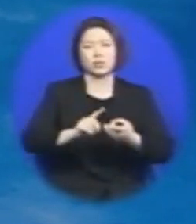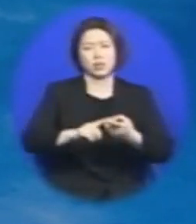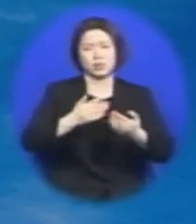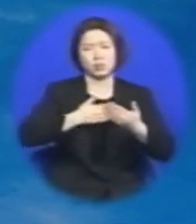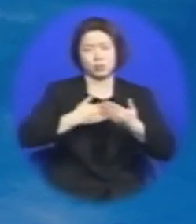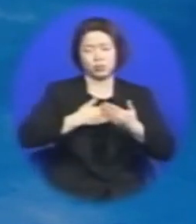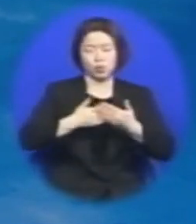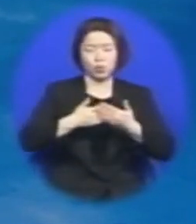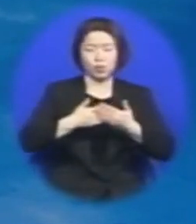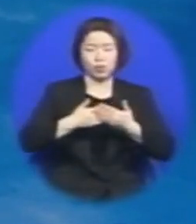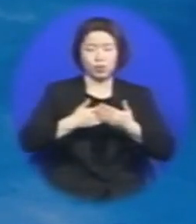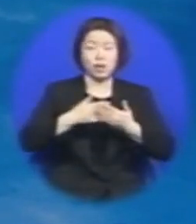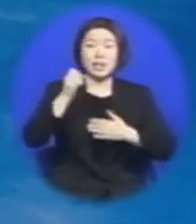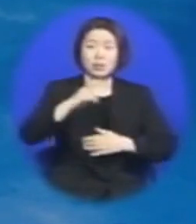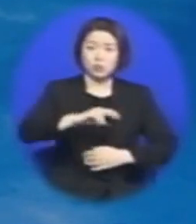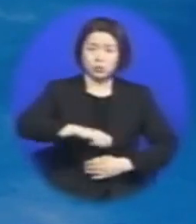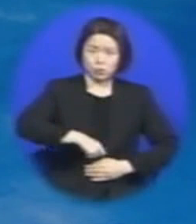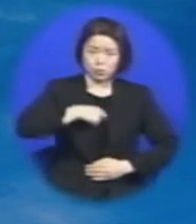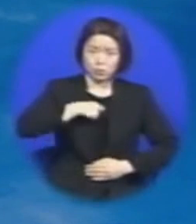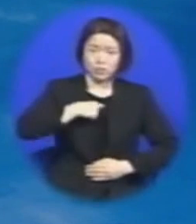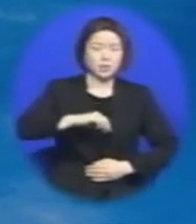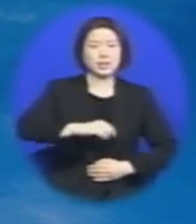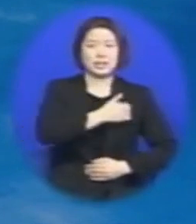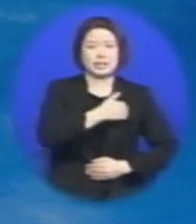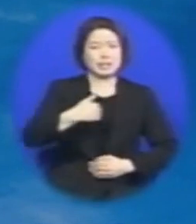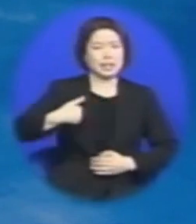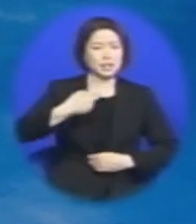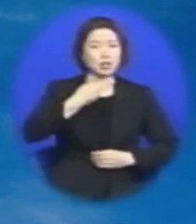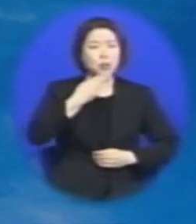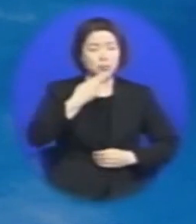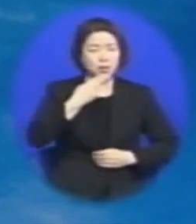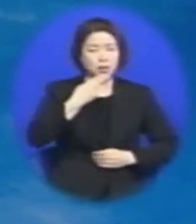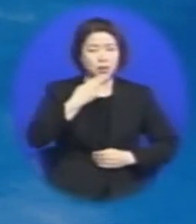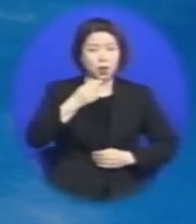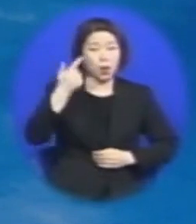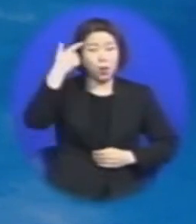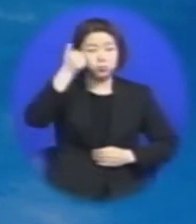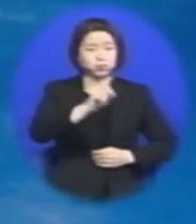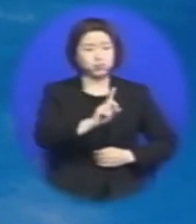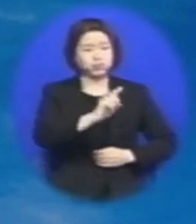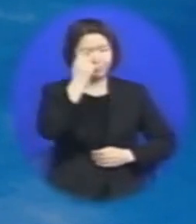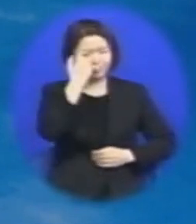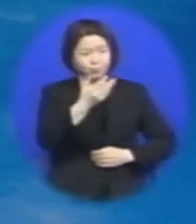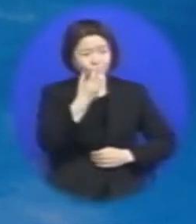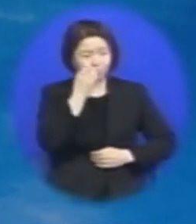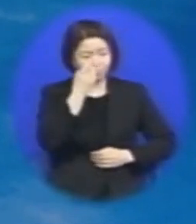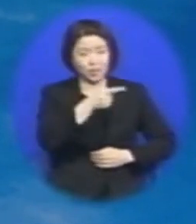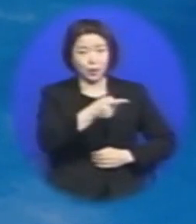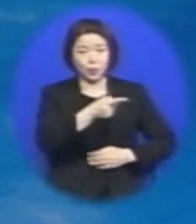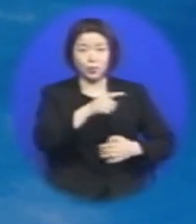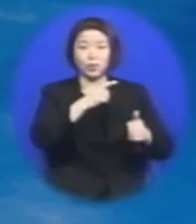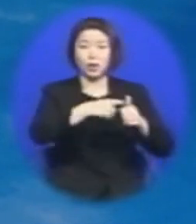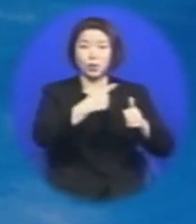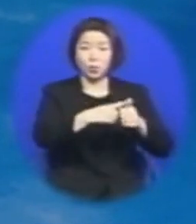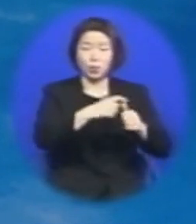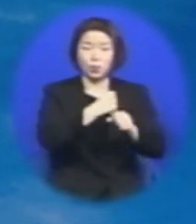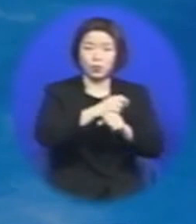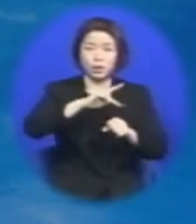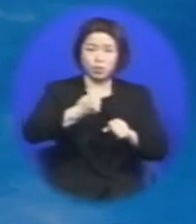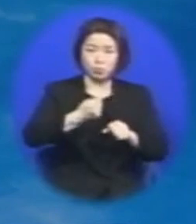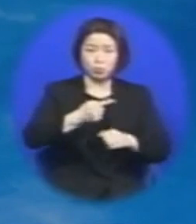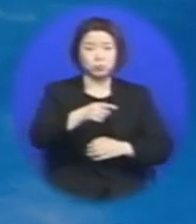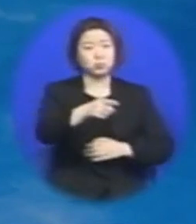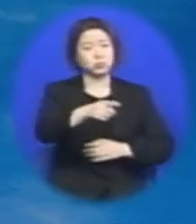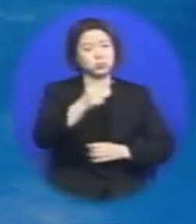그랬습니다 그리고 솔직히 자신이 없다고 그랬습니다 아이 목사가 뭐 그래 욕해도 그러고도